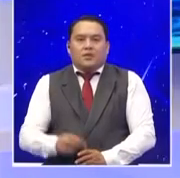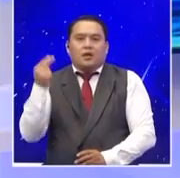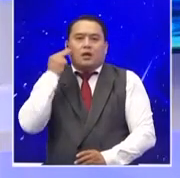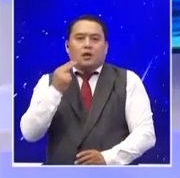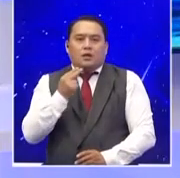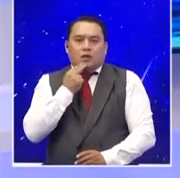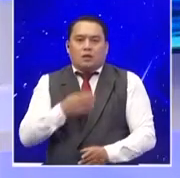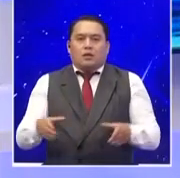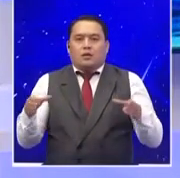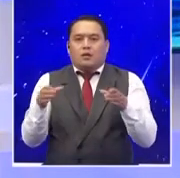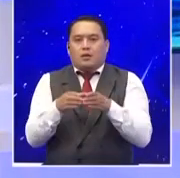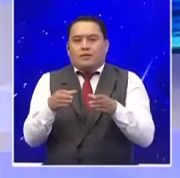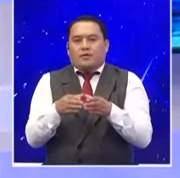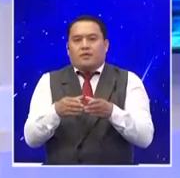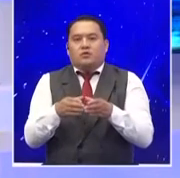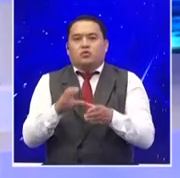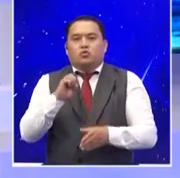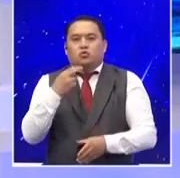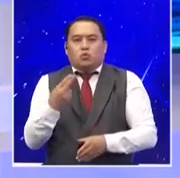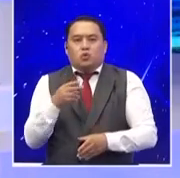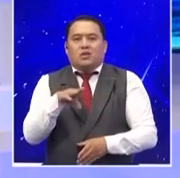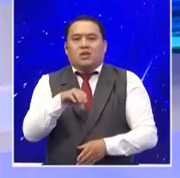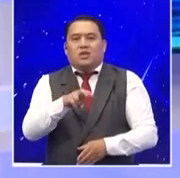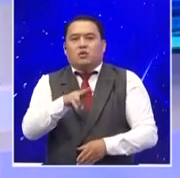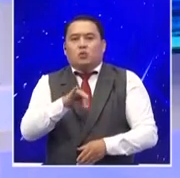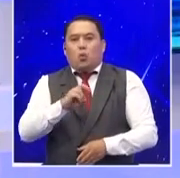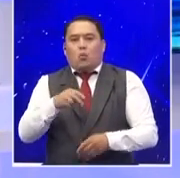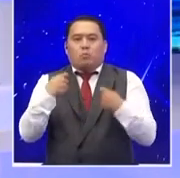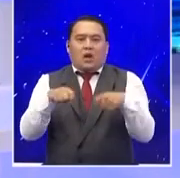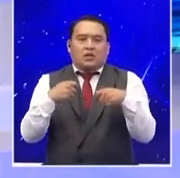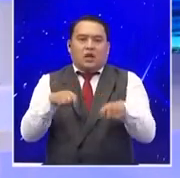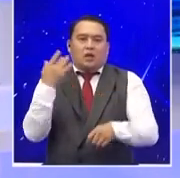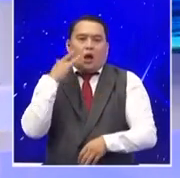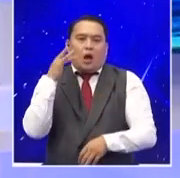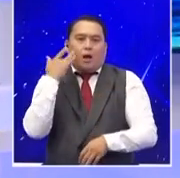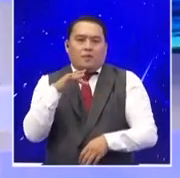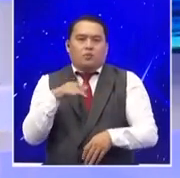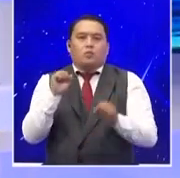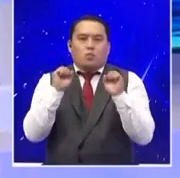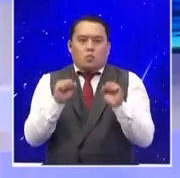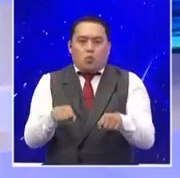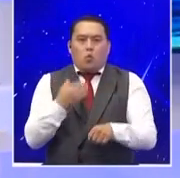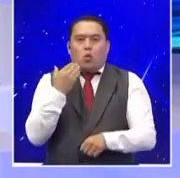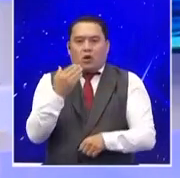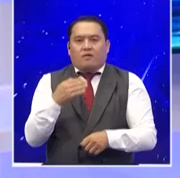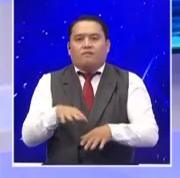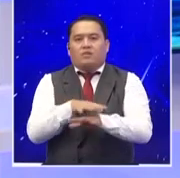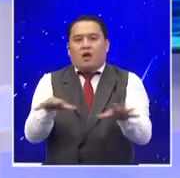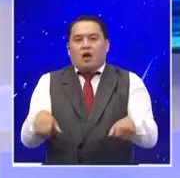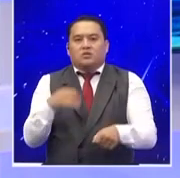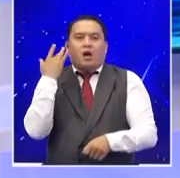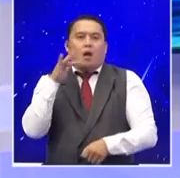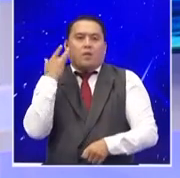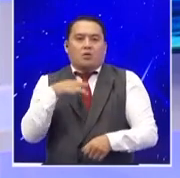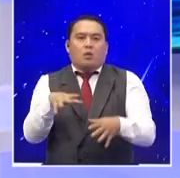Китайская компания ByteDance, владеющая социальной сетью TikTok, может продать ее американский сегмент корпорации Oracle. Власти США